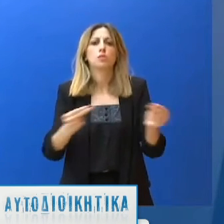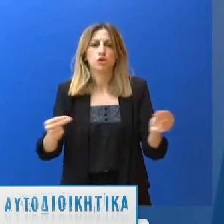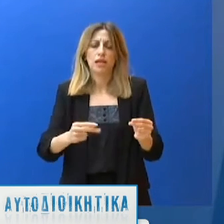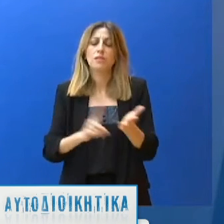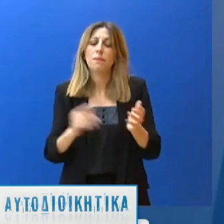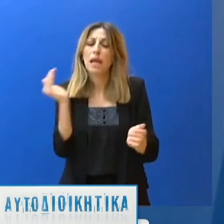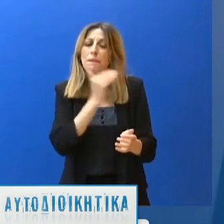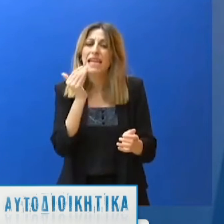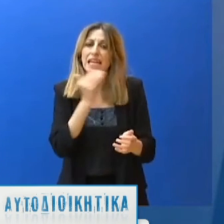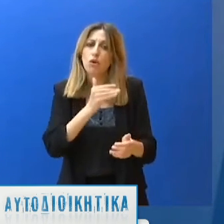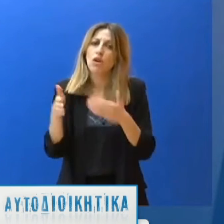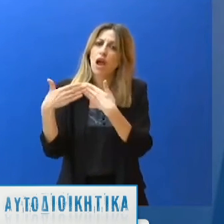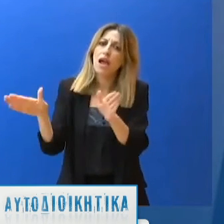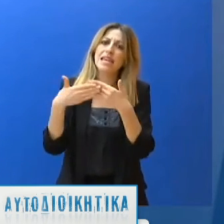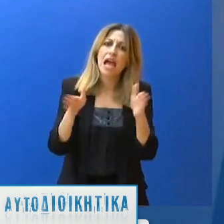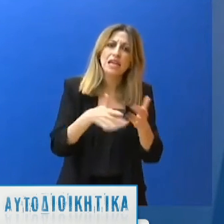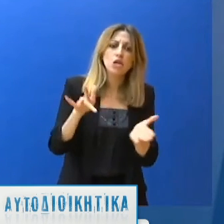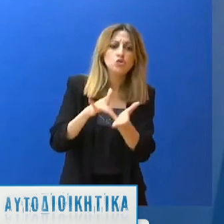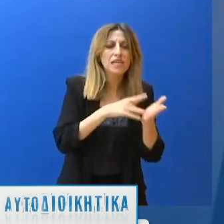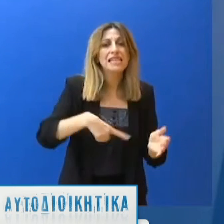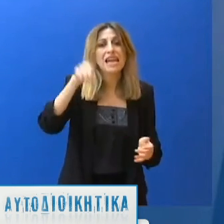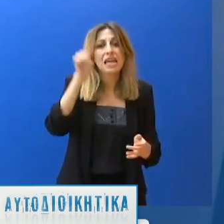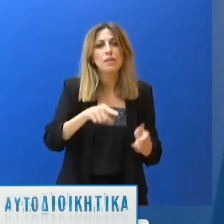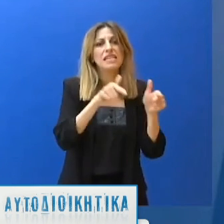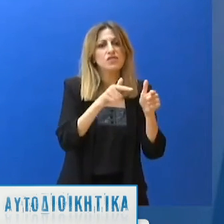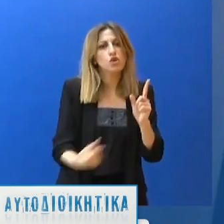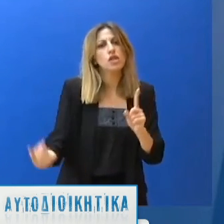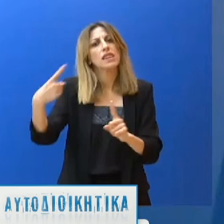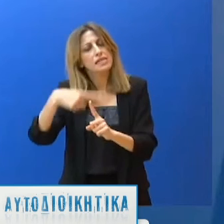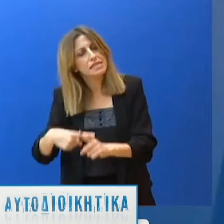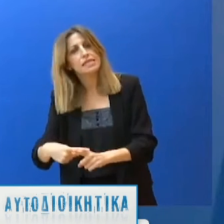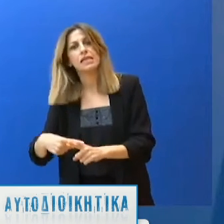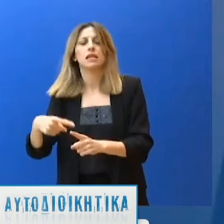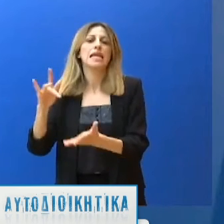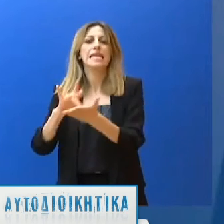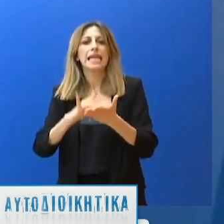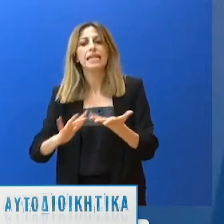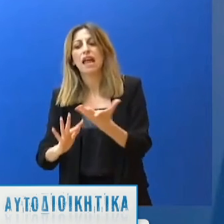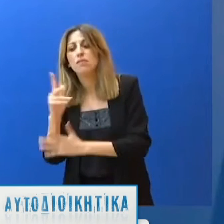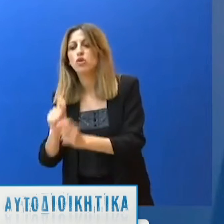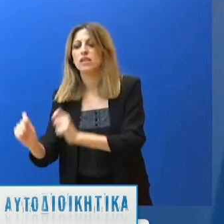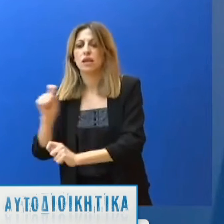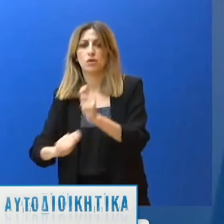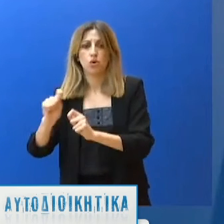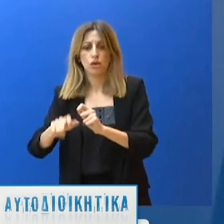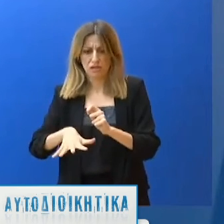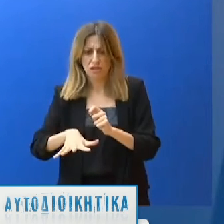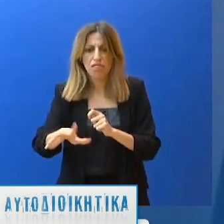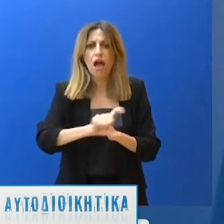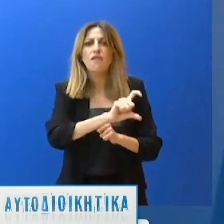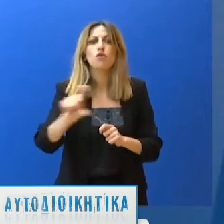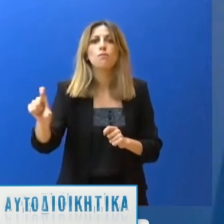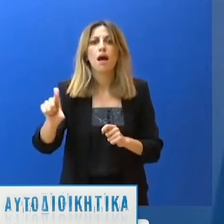ΑΜΕΑ και τα ΚΔΑΠ ΑΜΕΑ ήδη από την ερχόμενη εβδομάδα με συγκεκριμένες προδιαγραφές που θα σέβονται τις οδηγίες του